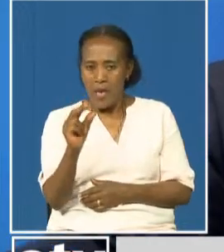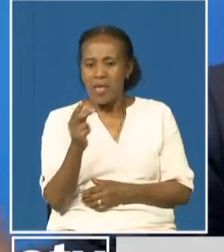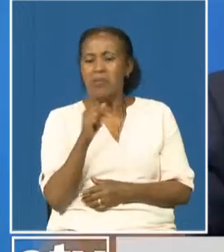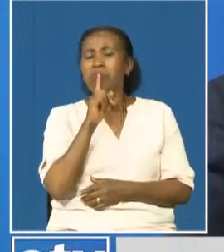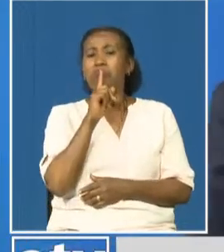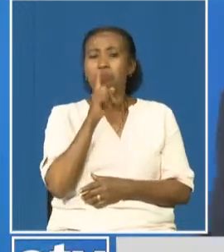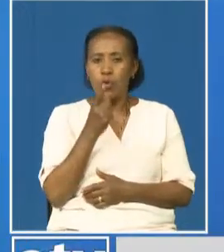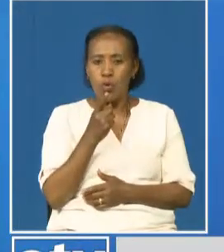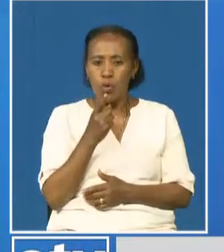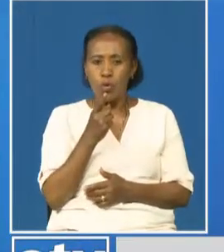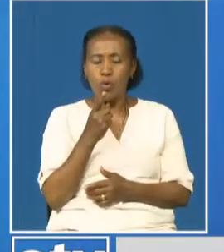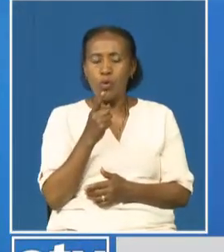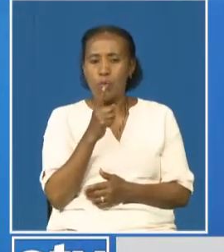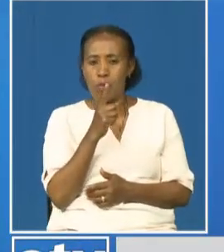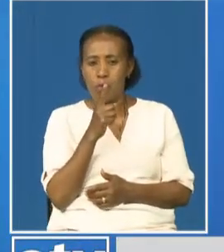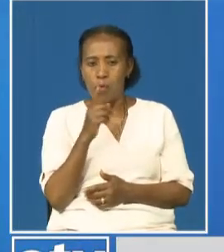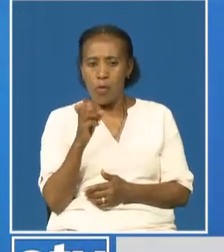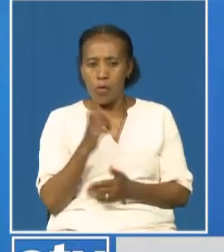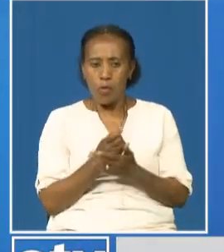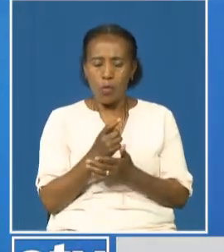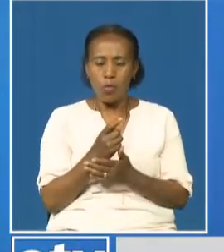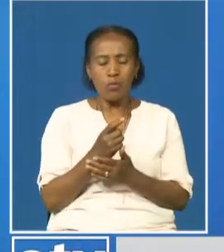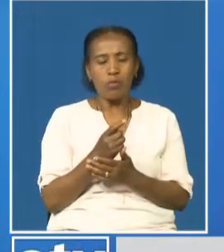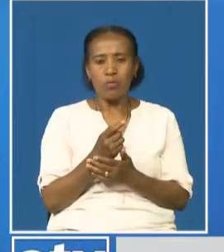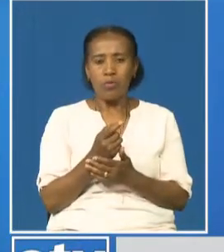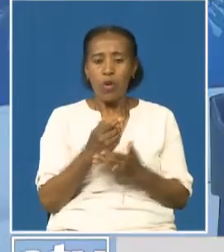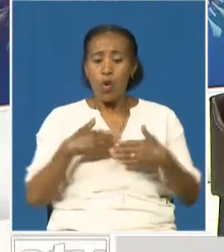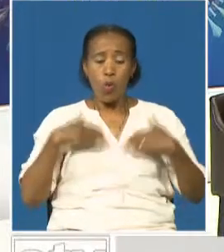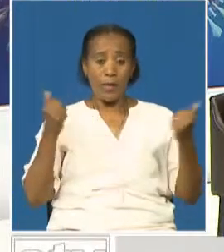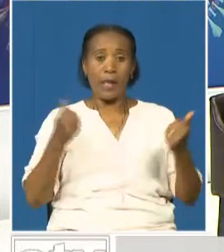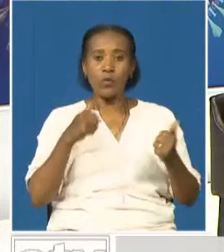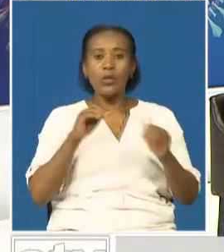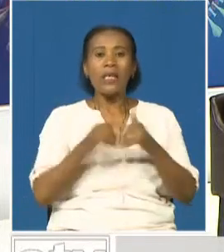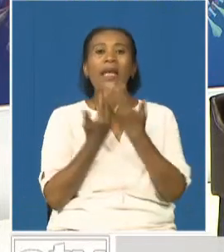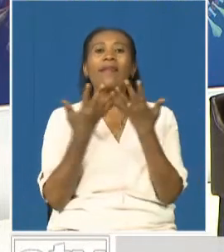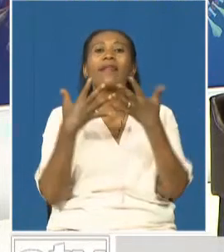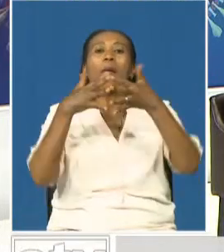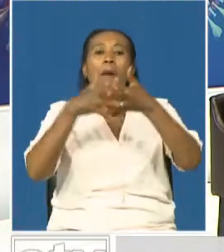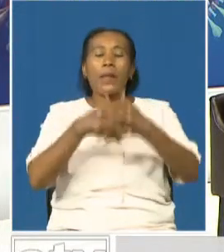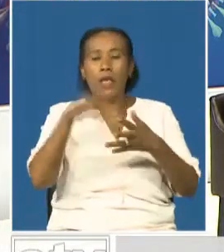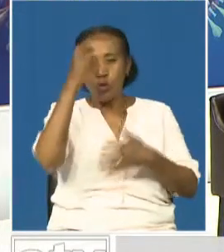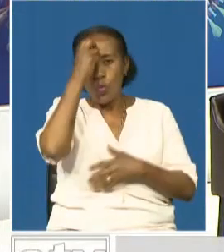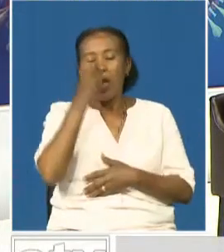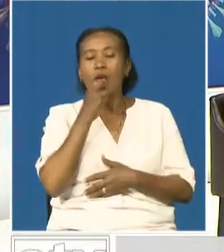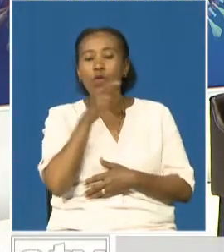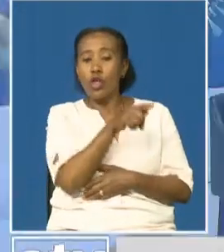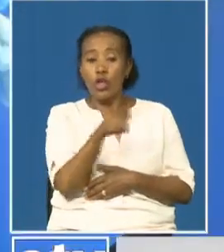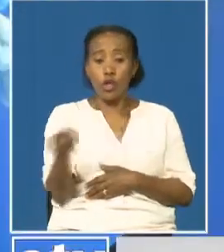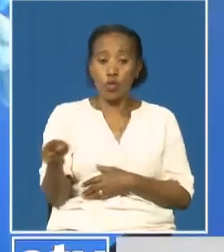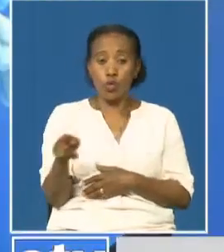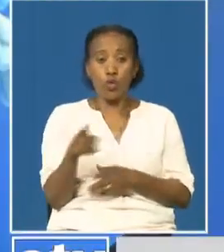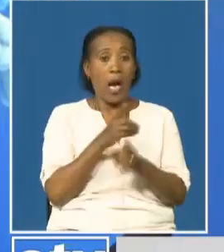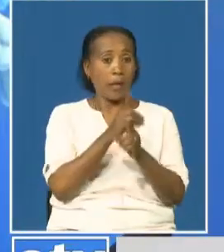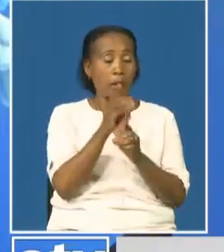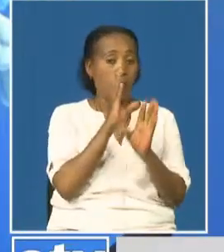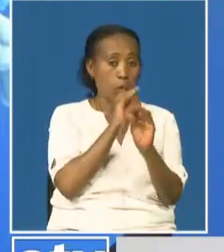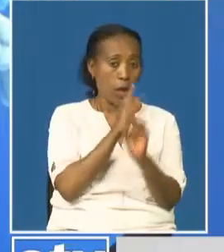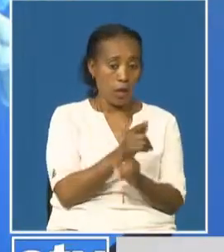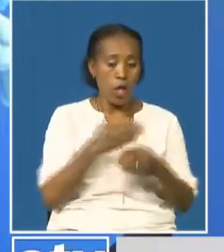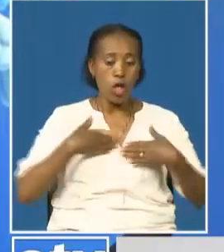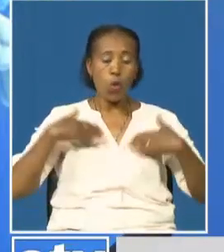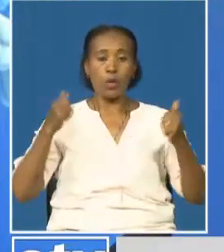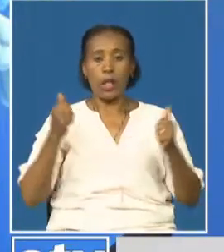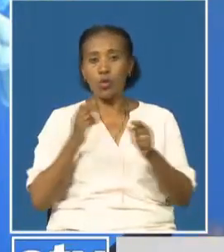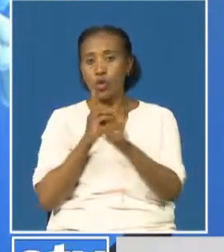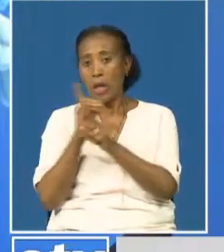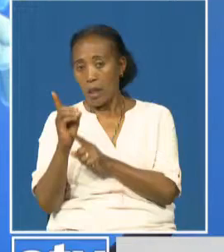እንዲሁ ደግሞ ልቅመተውም ነው ጥሩ የማይሆነው። ወጣቶችስ እንዴት ይተባበሯቸው ወላጆቻቸውን? ከነሱ አንግል አወራን። ከወጣቶቹ